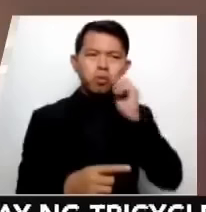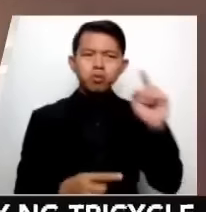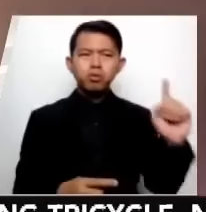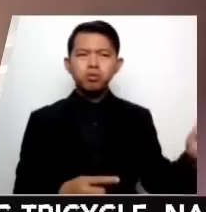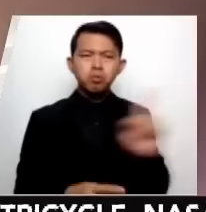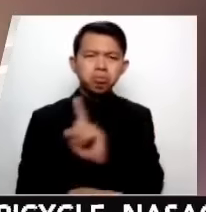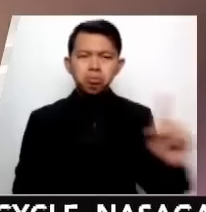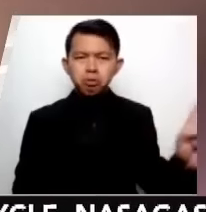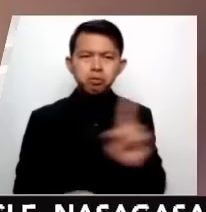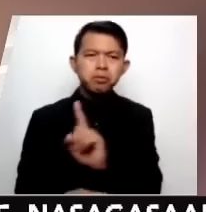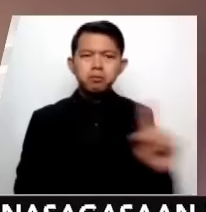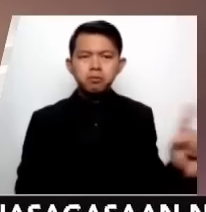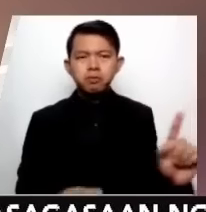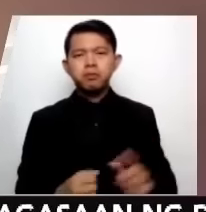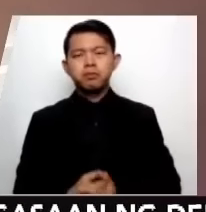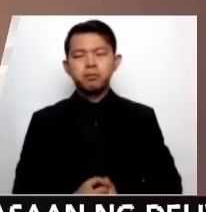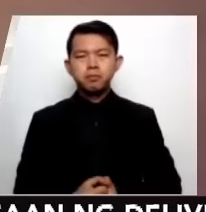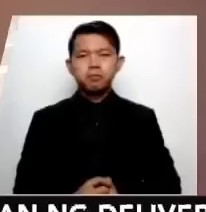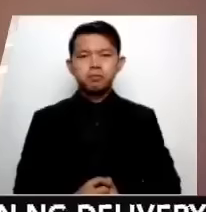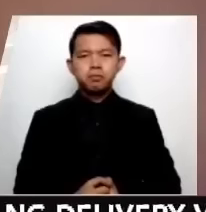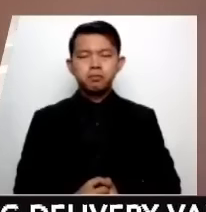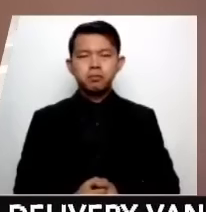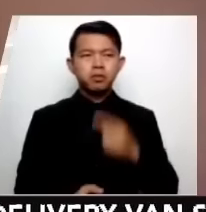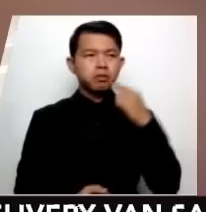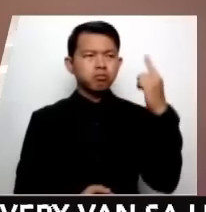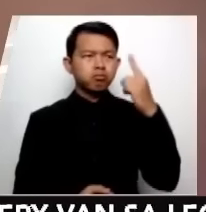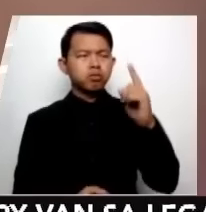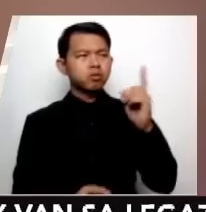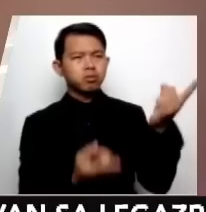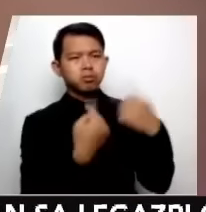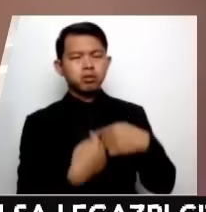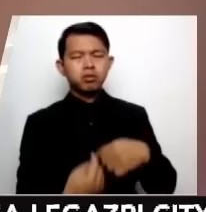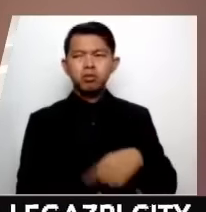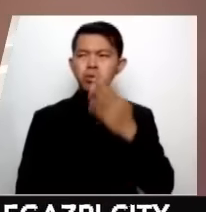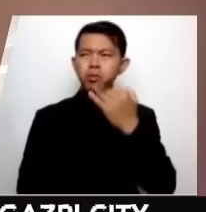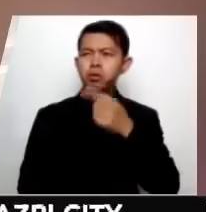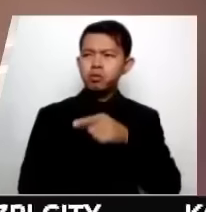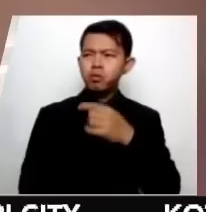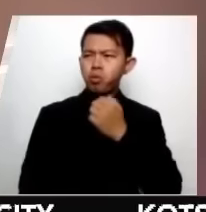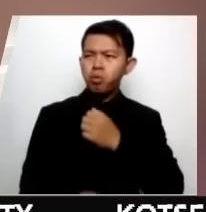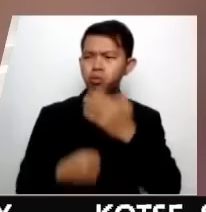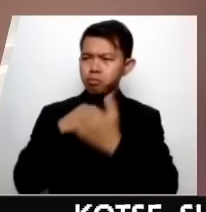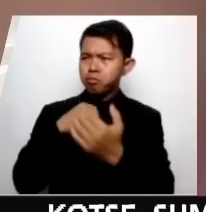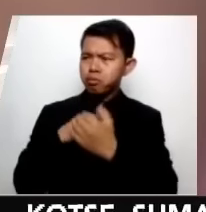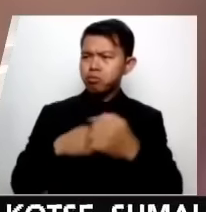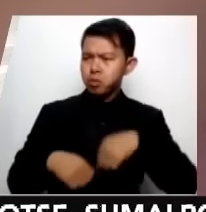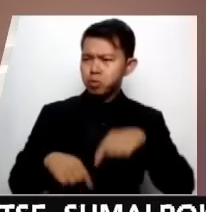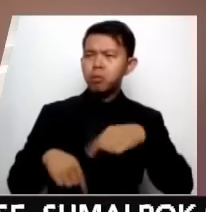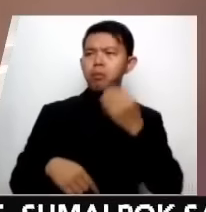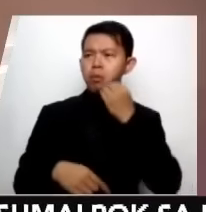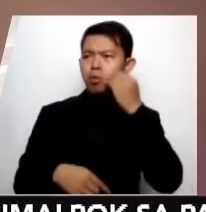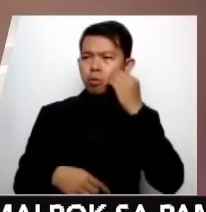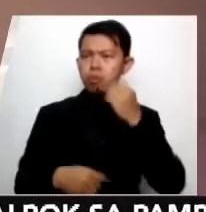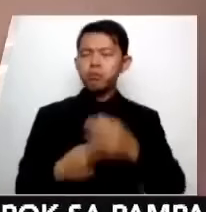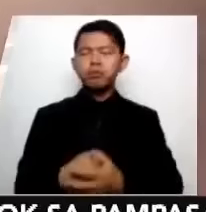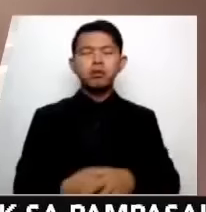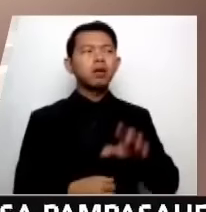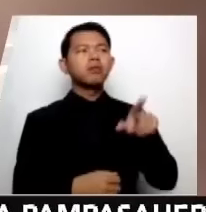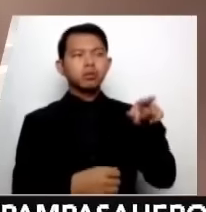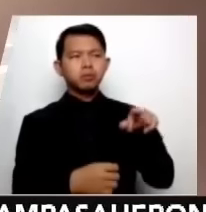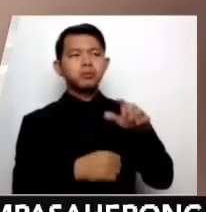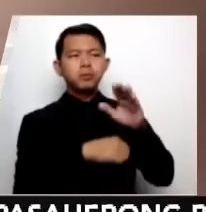sir, pag mo ko kailangan kita, taga rito lang ako. Sabi ko, kaya ka nga po namin, sir, sinita kasi hindi ka po